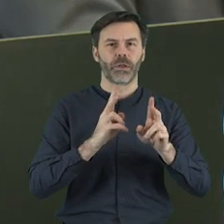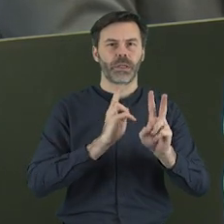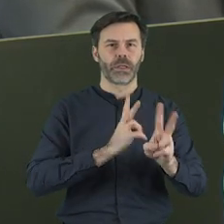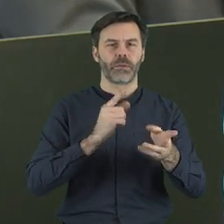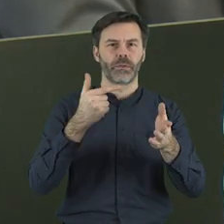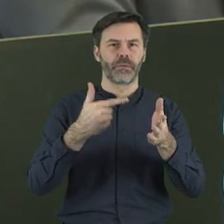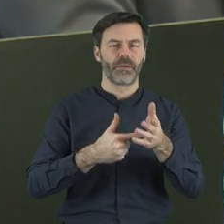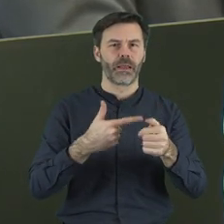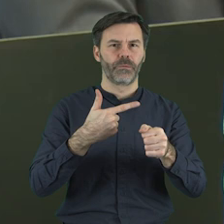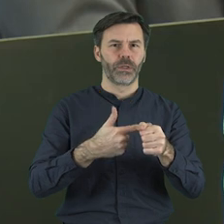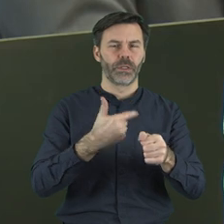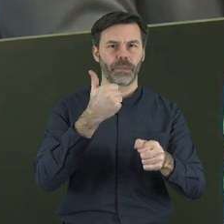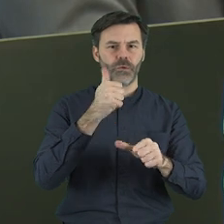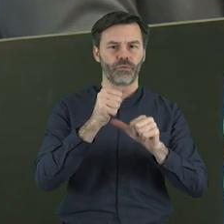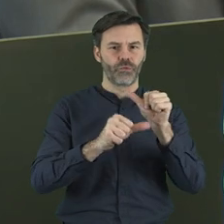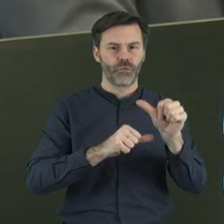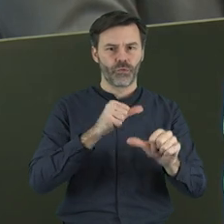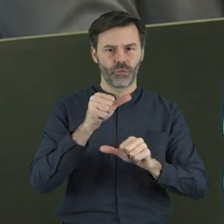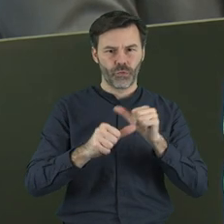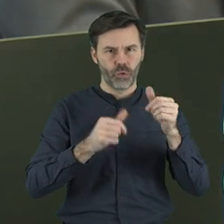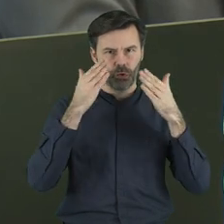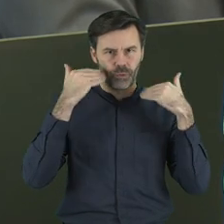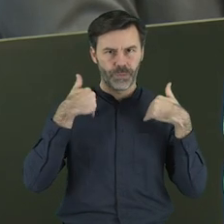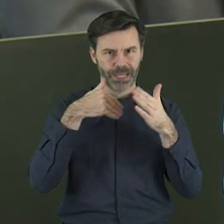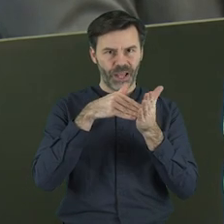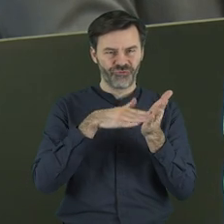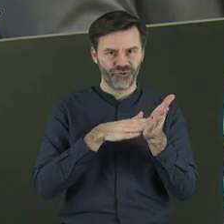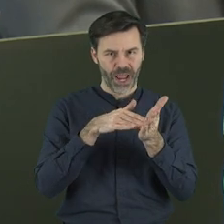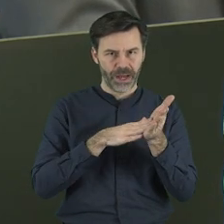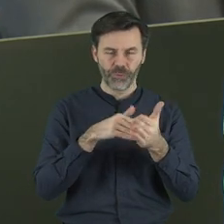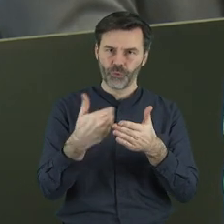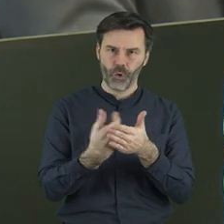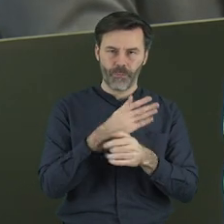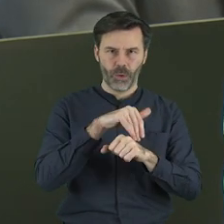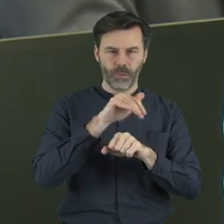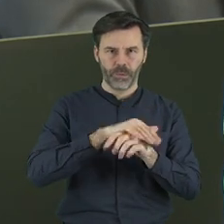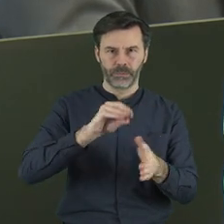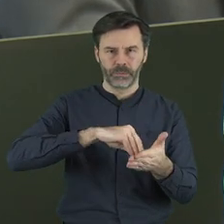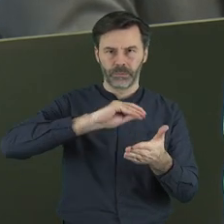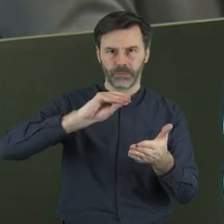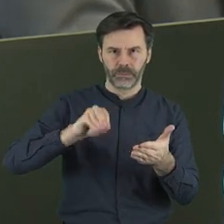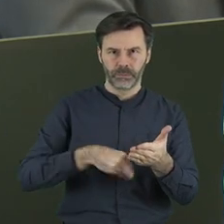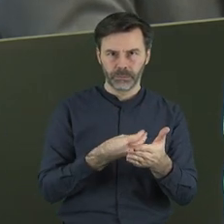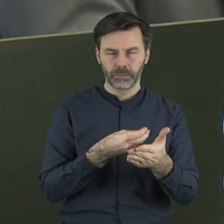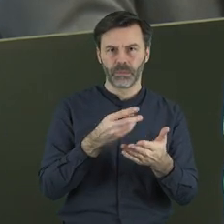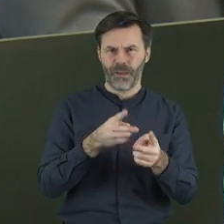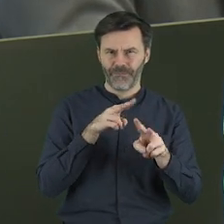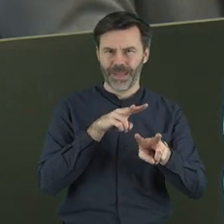zawarł kolejną umowę na umowę najmu pomieszczeń o łącznej powierzchni